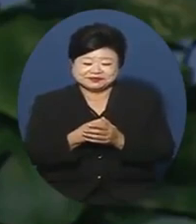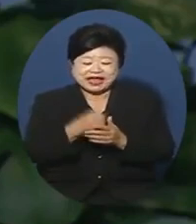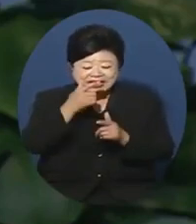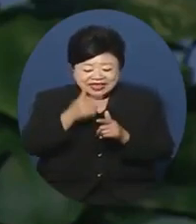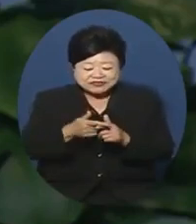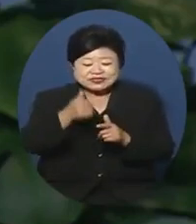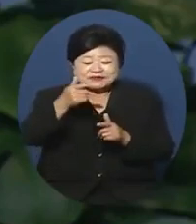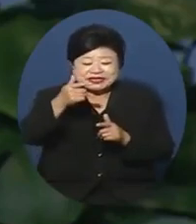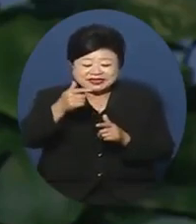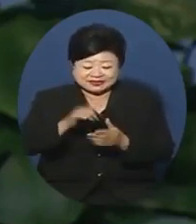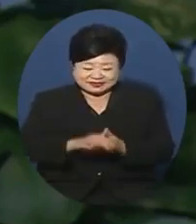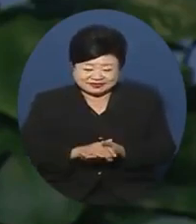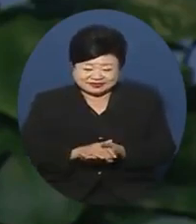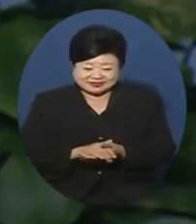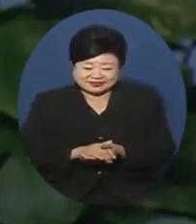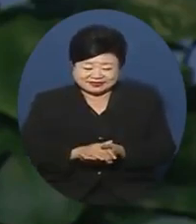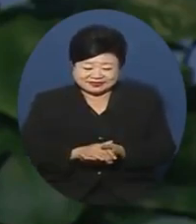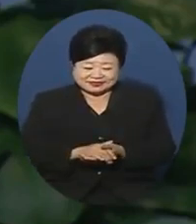예수님이